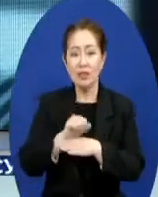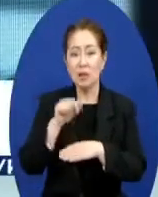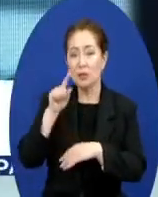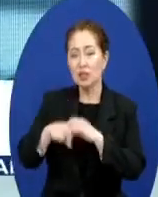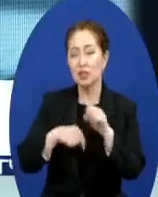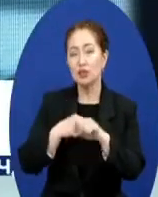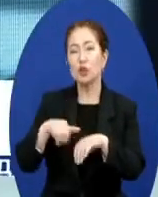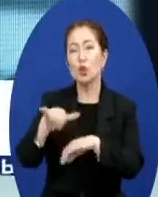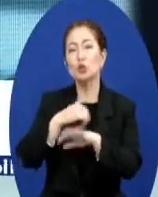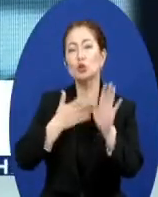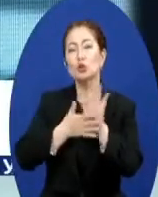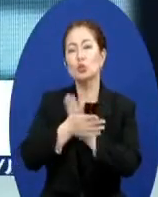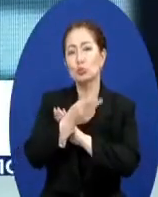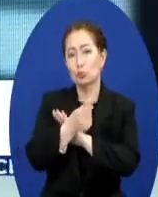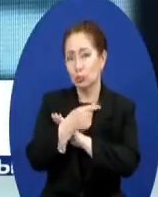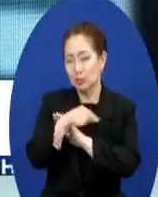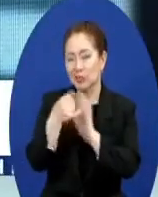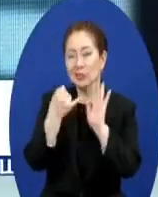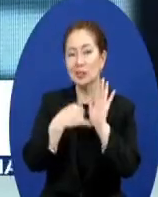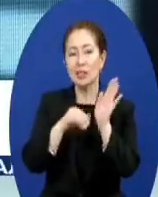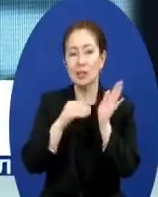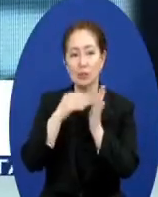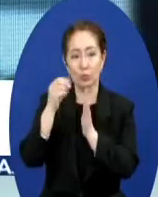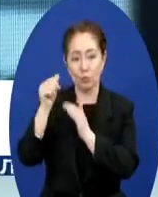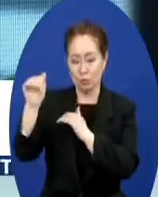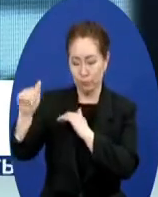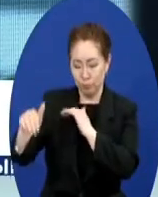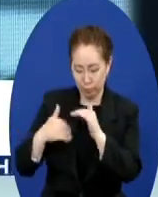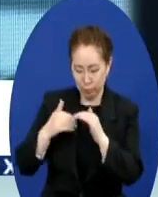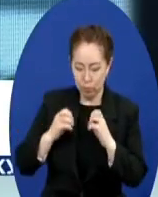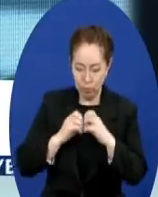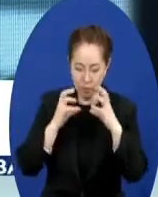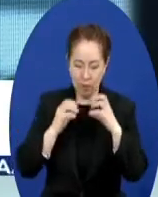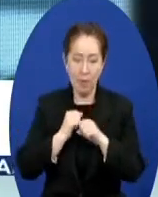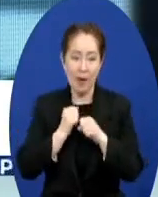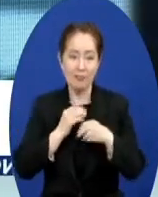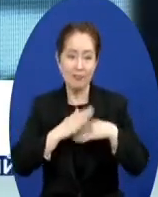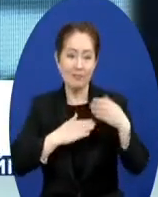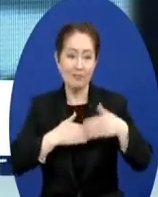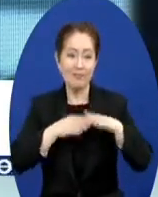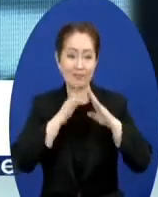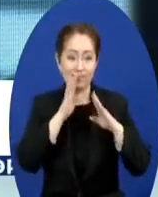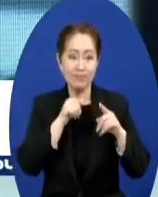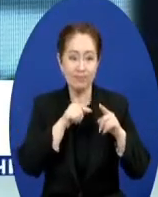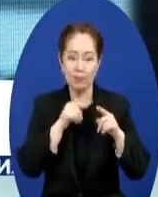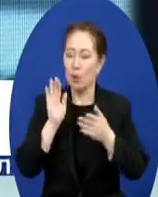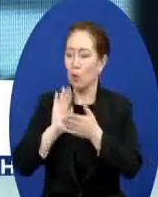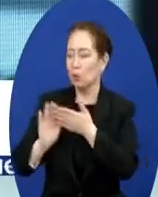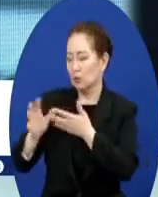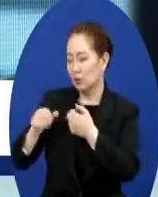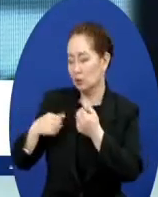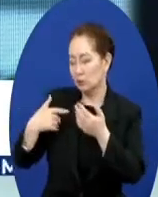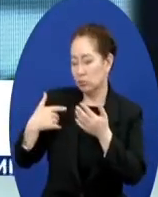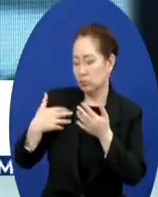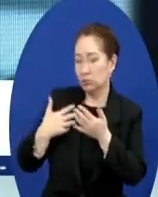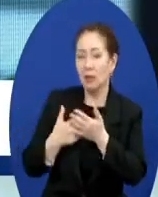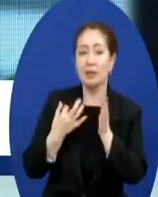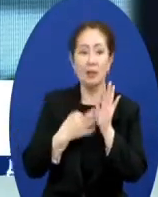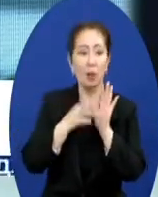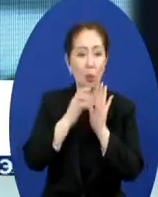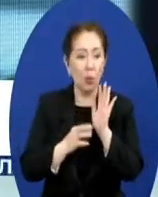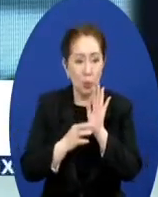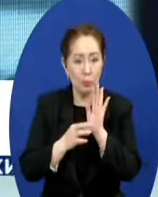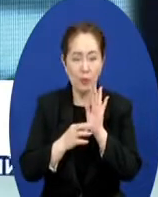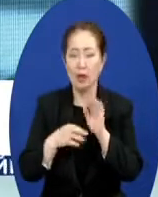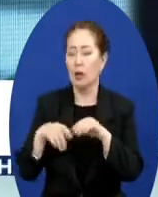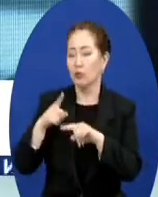Өвсгөл аймгийн жил улсын төсвийн 60 гаруй тэрбум төгрөгийн хөрөнгө оруулалтаар бүтээн байгуулалтын ажил хийхээр төлөвлөсөн. Худалдан авах ажиллагааны явц 80 гаруй хувьтай үргэлжилж